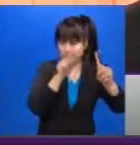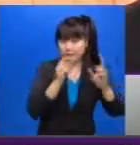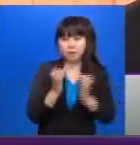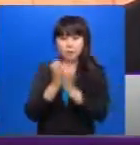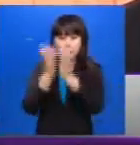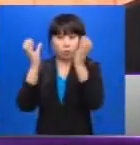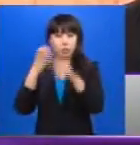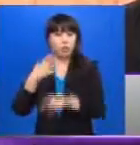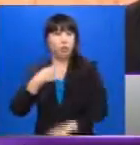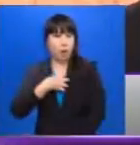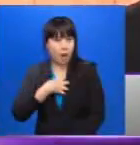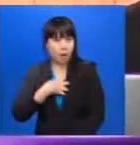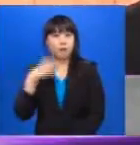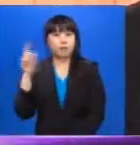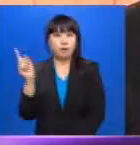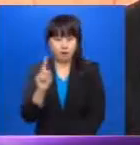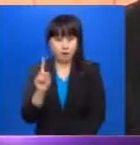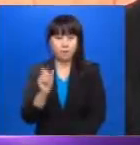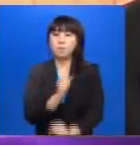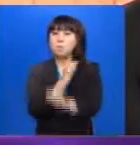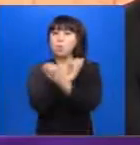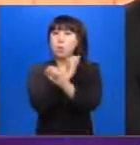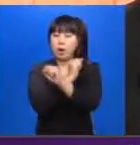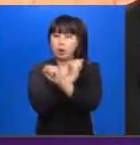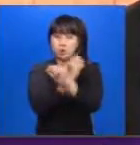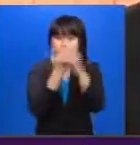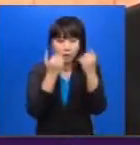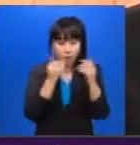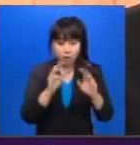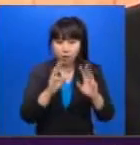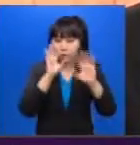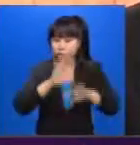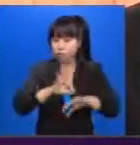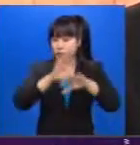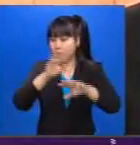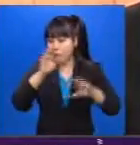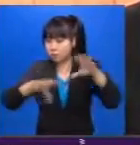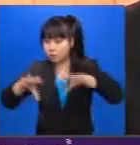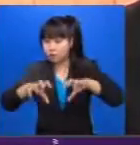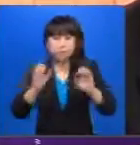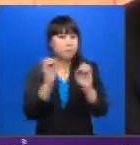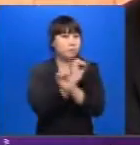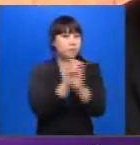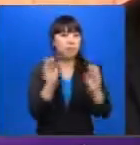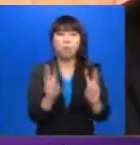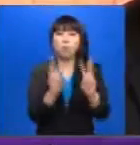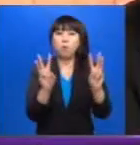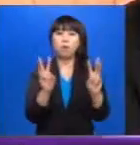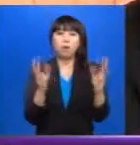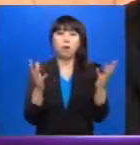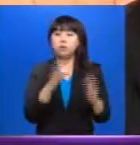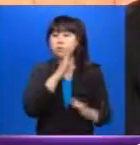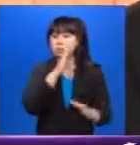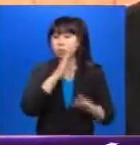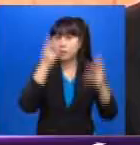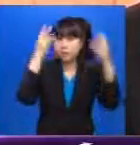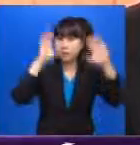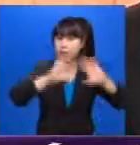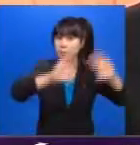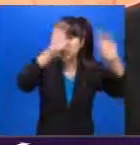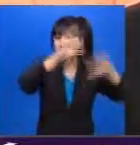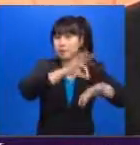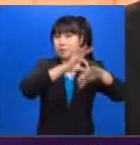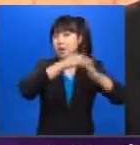ฐธรรมนูญคืออะไรคือเพื่อป้องกันไม่เกิดสภาวะสุญญากาศในการบริหารราชการแผ่นดินนะครับเพราะว่าถ้าสมมติเอาเขาออกไปปุ๊บโดยที่เรายัง